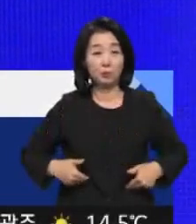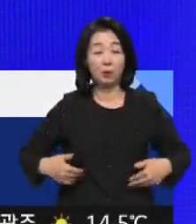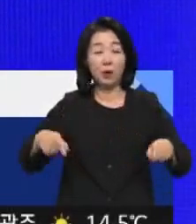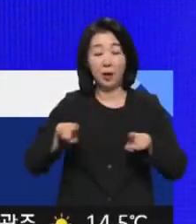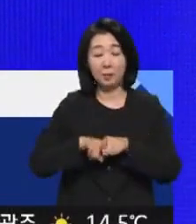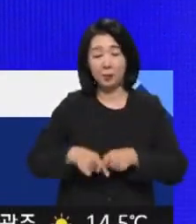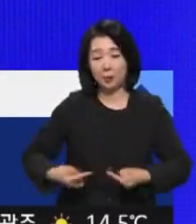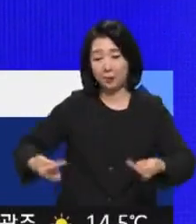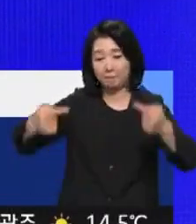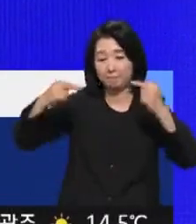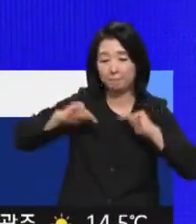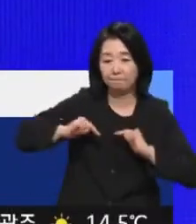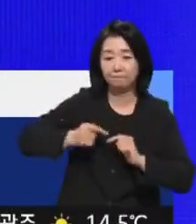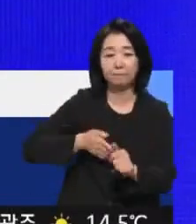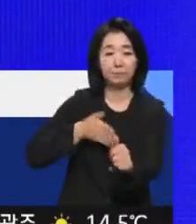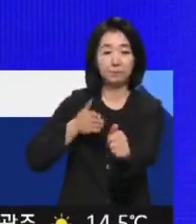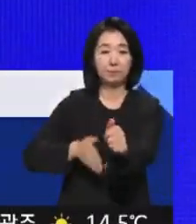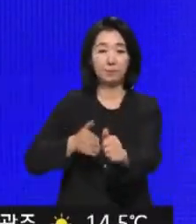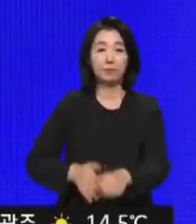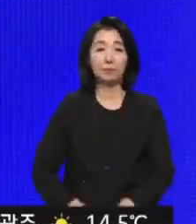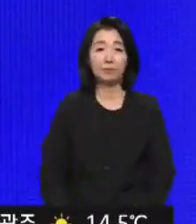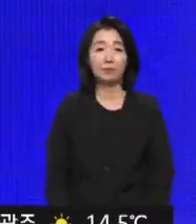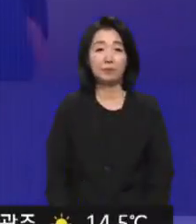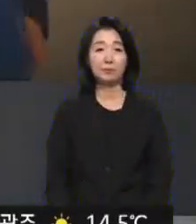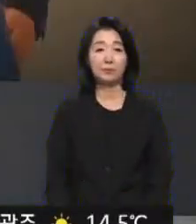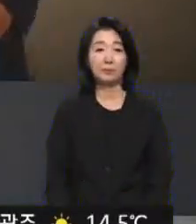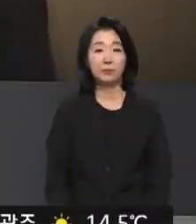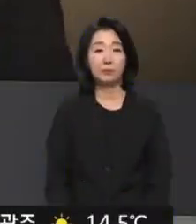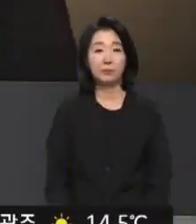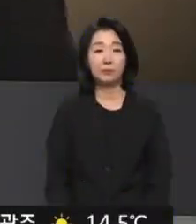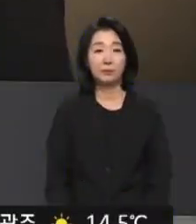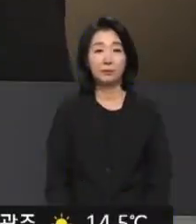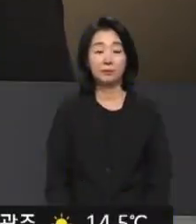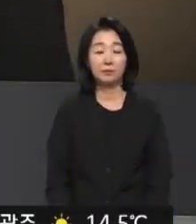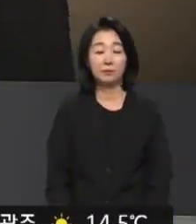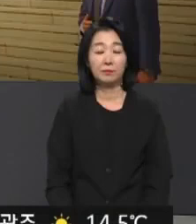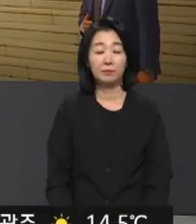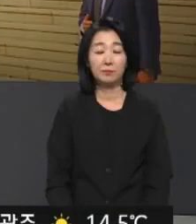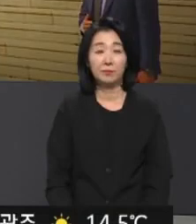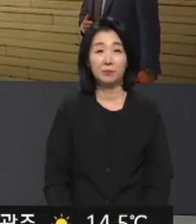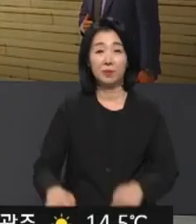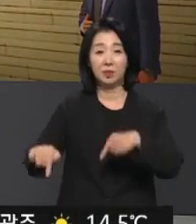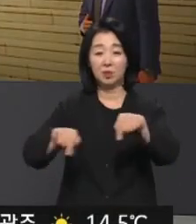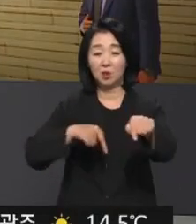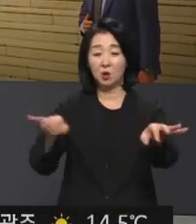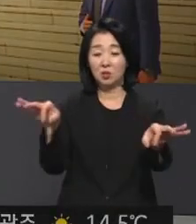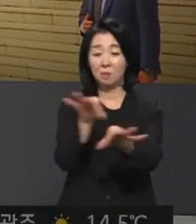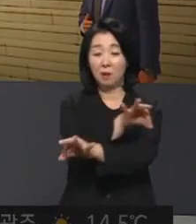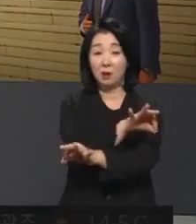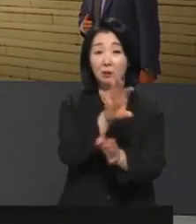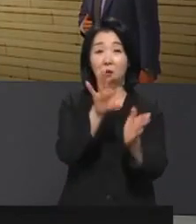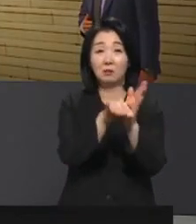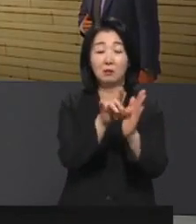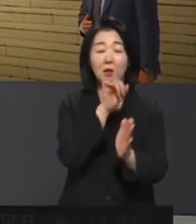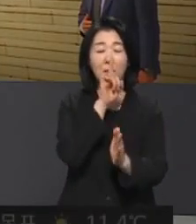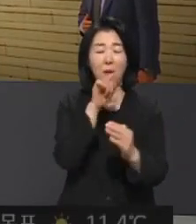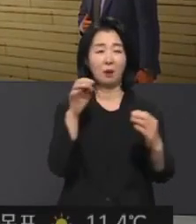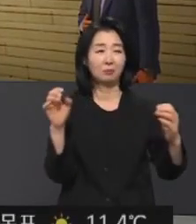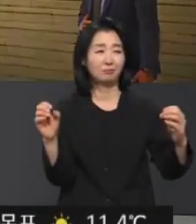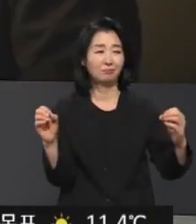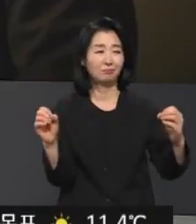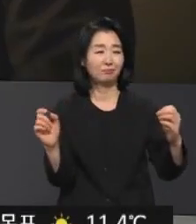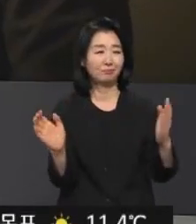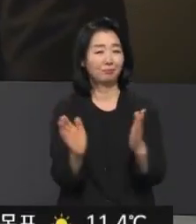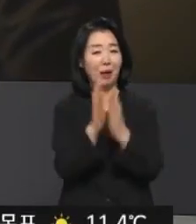동참해 주실 것을 바람하지 않습니다. 네, 그런데 정권이 바뀌자마자 이렇게 또다시 논쟁이 시작될 기미가